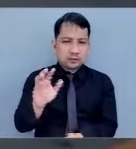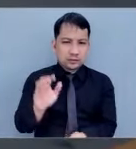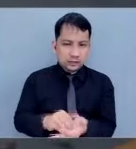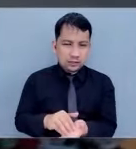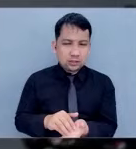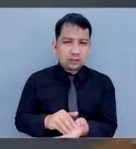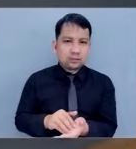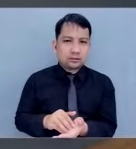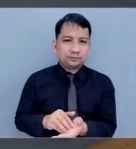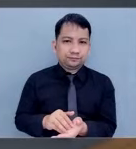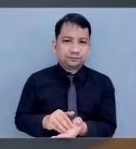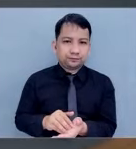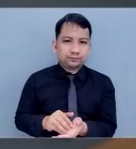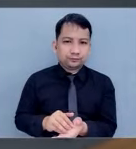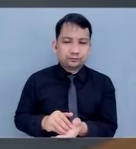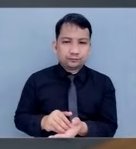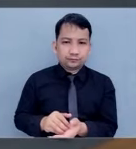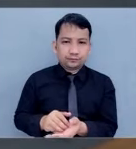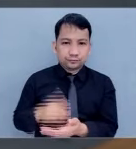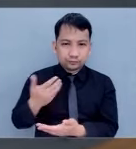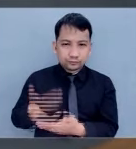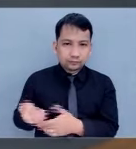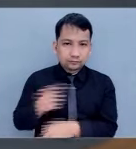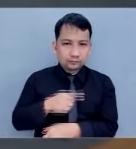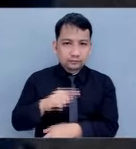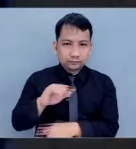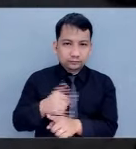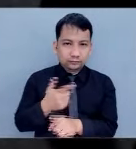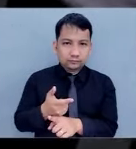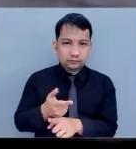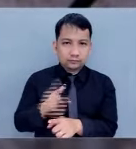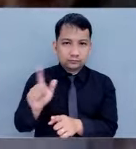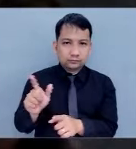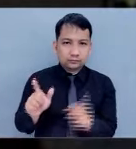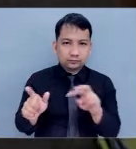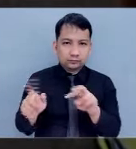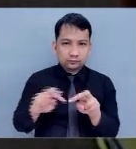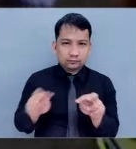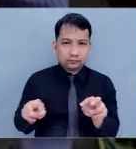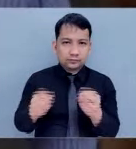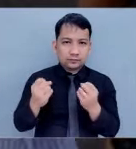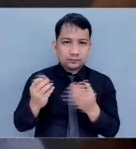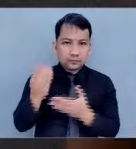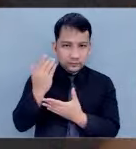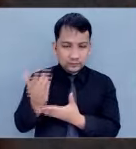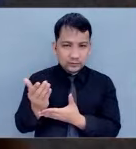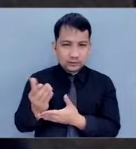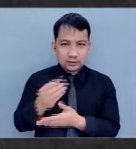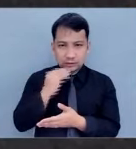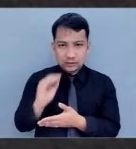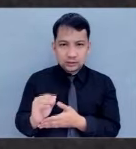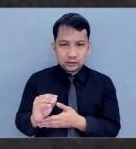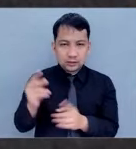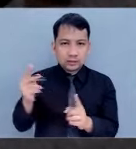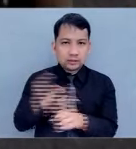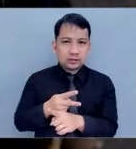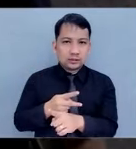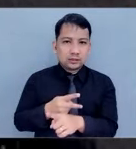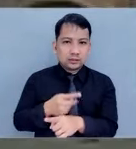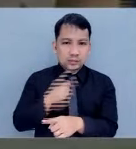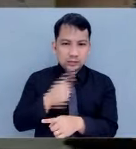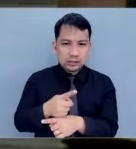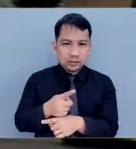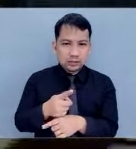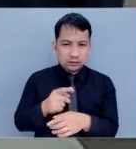ng swindling at estafa mula noong July 2022. Libo-libo rin ang naiulat na nabiktima ng illegal access,